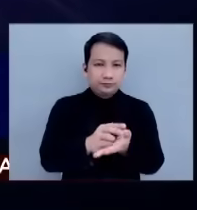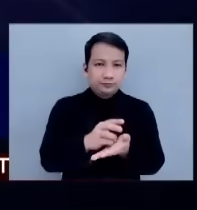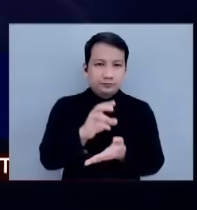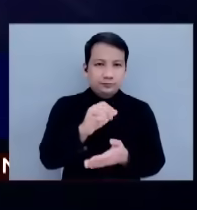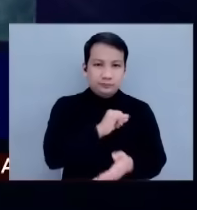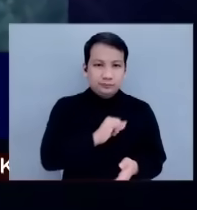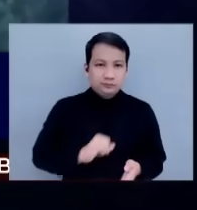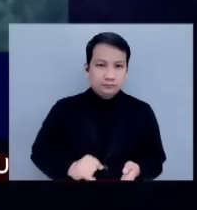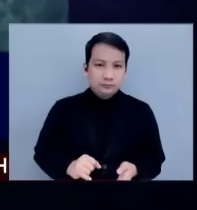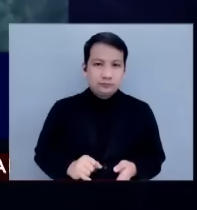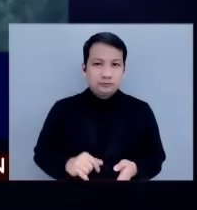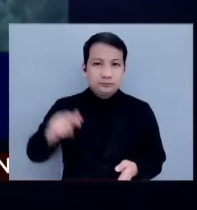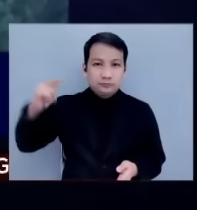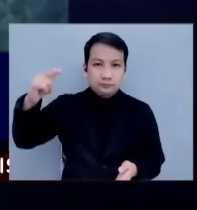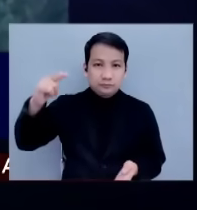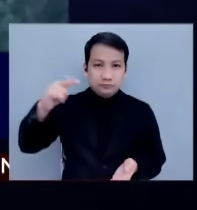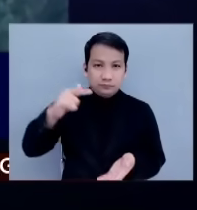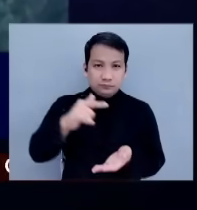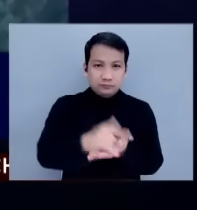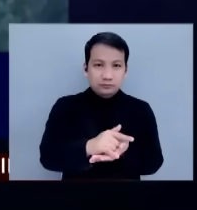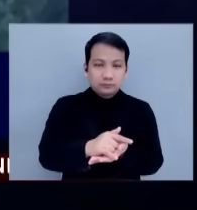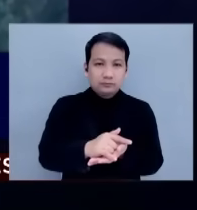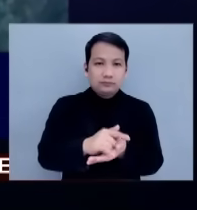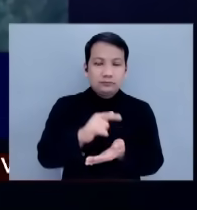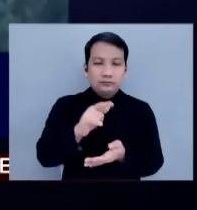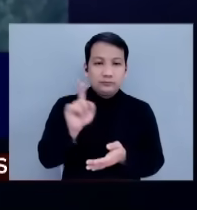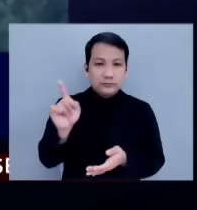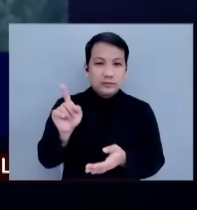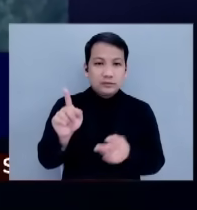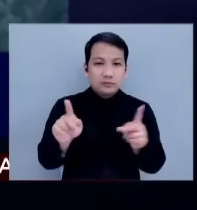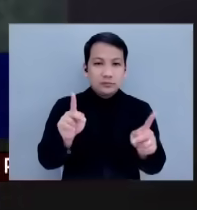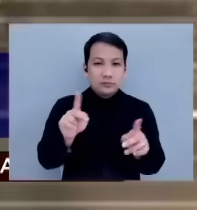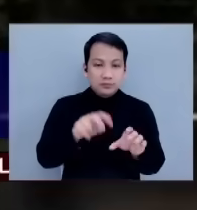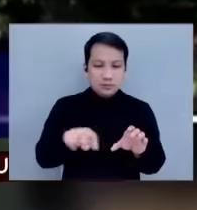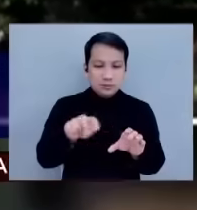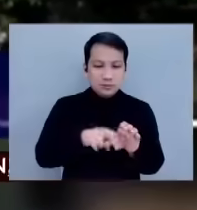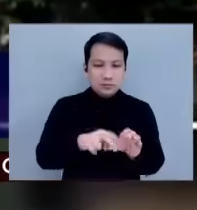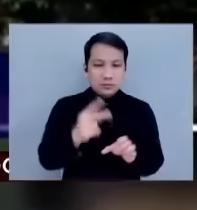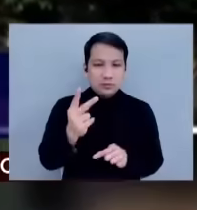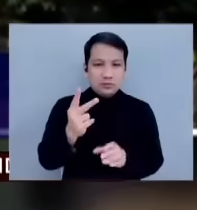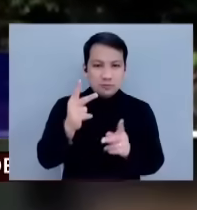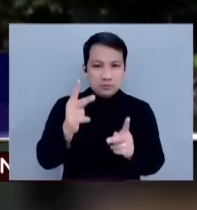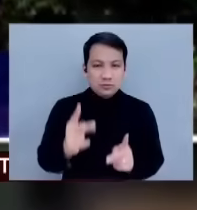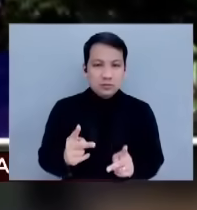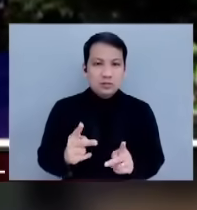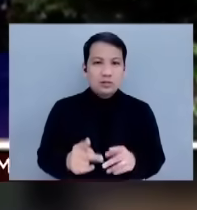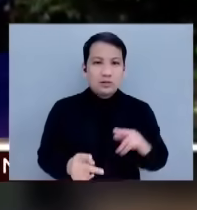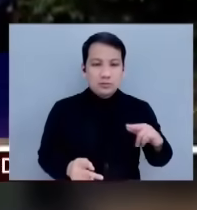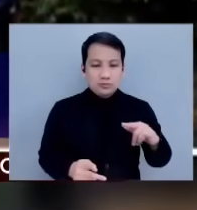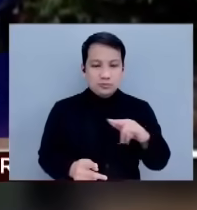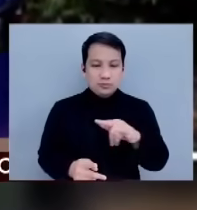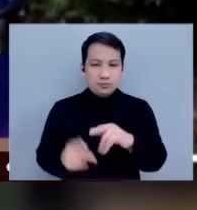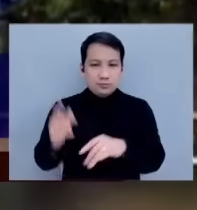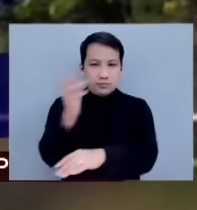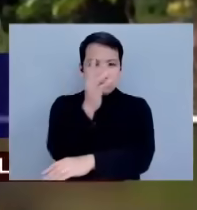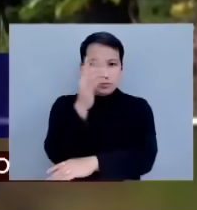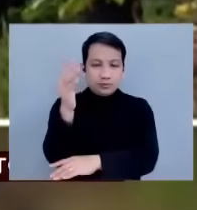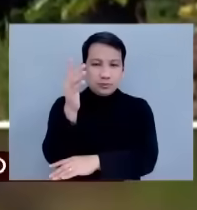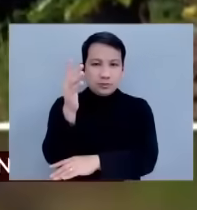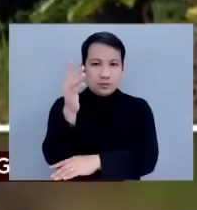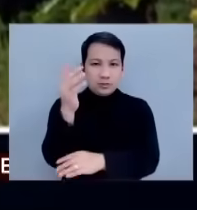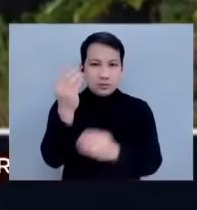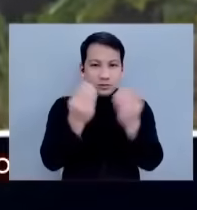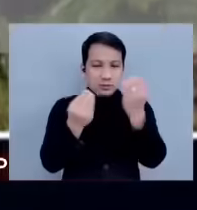saan bumagsak ang Piper plane na ito na sakay ang 2 tao. Dahil kagubatan ito at nakakalito ang mga